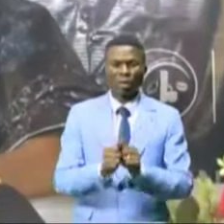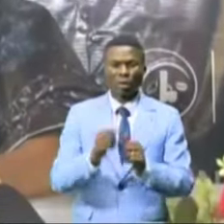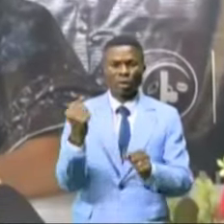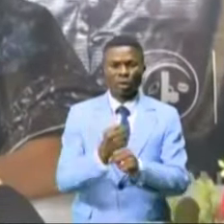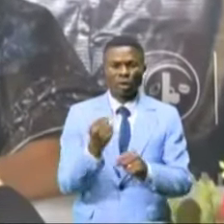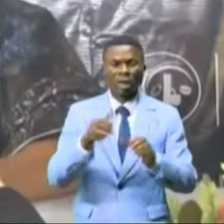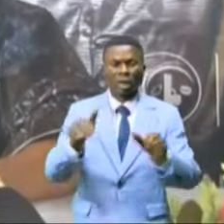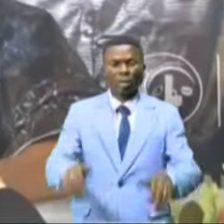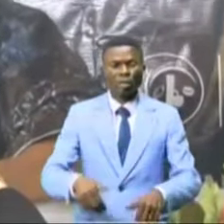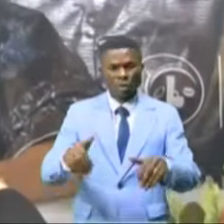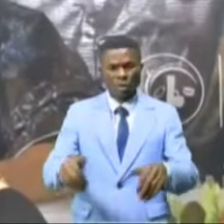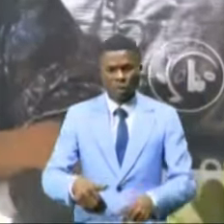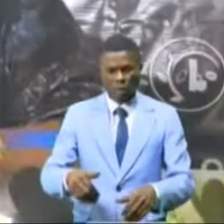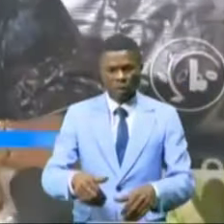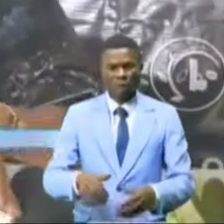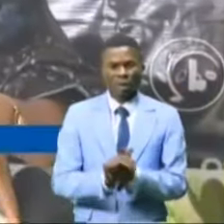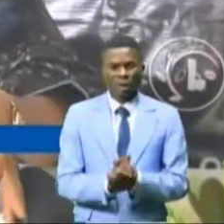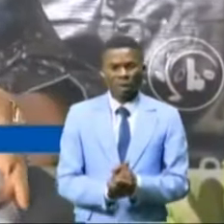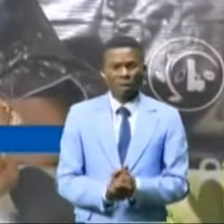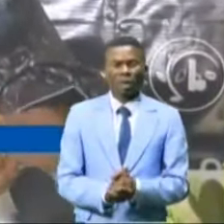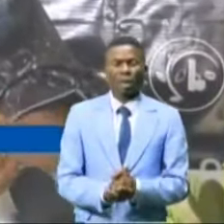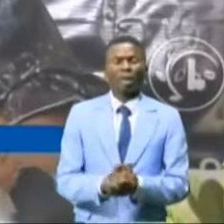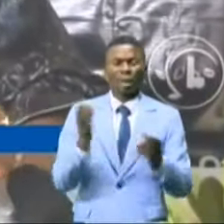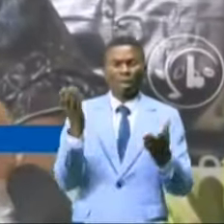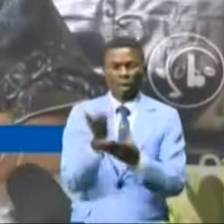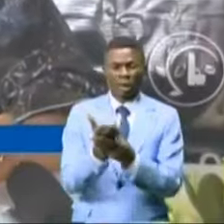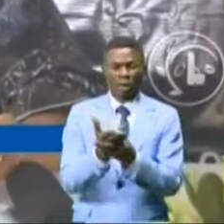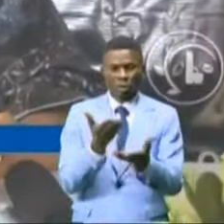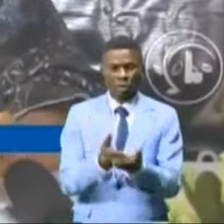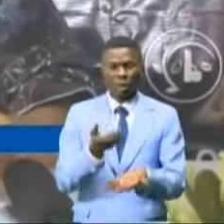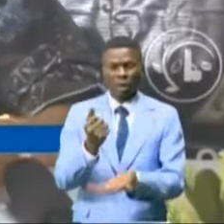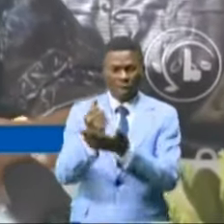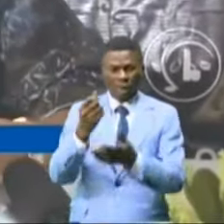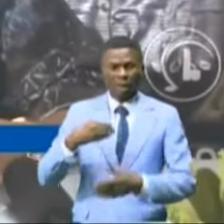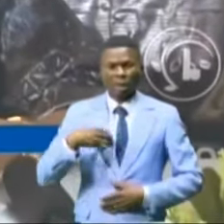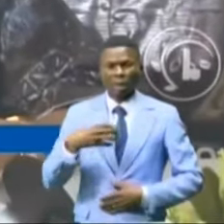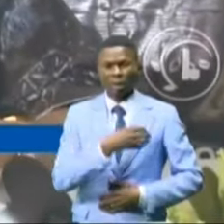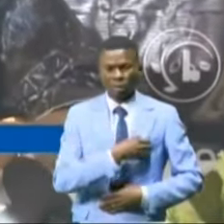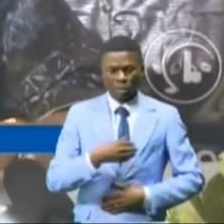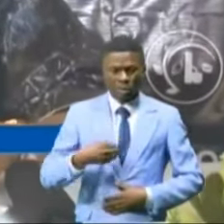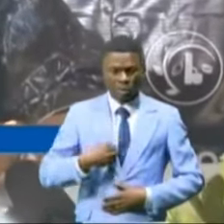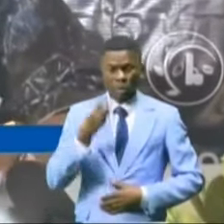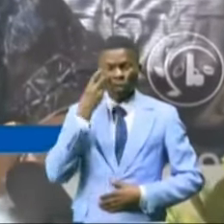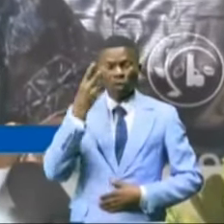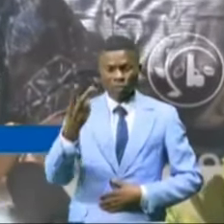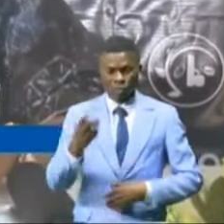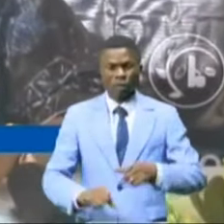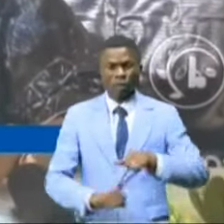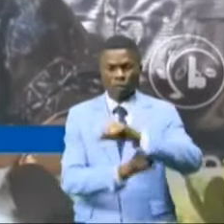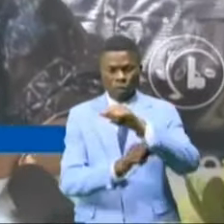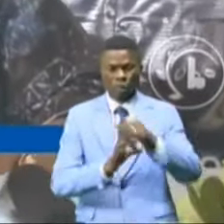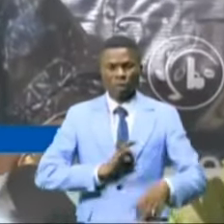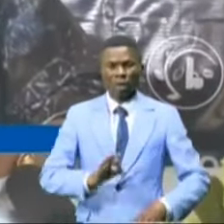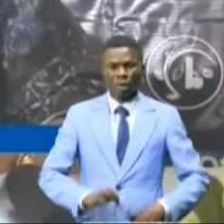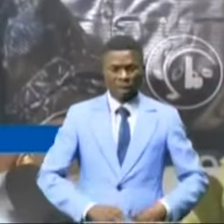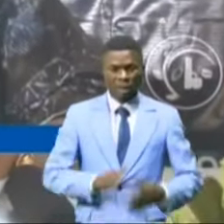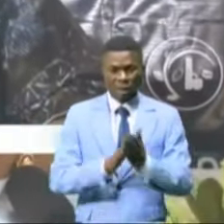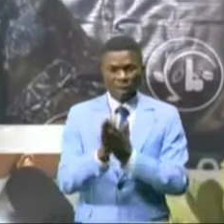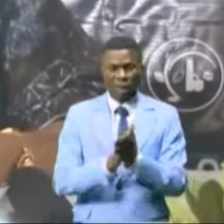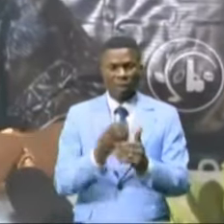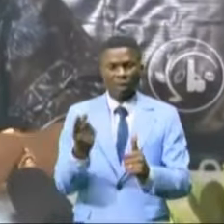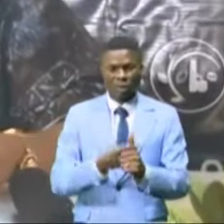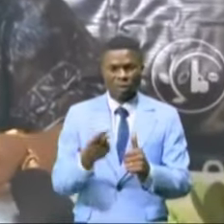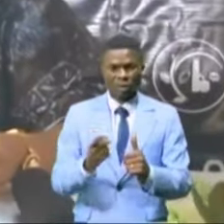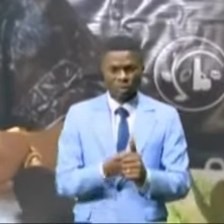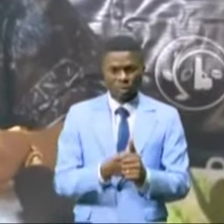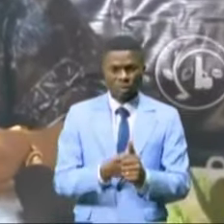produits agricoles pérennes. Cette approche permettra aux femmes de soutenir la vision du chef de l'État qui consiste en